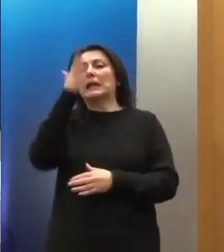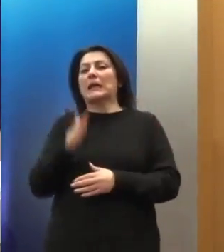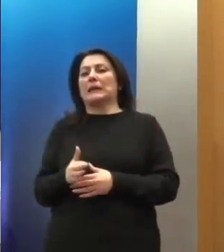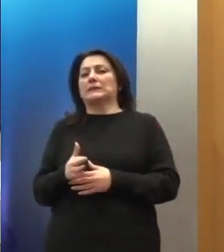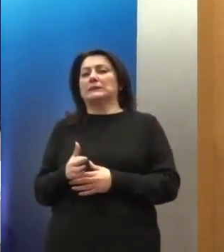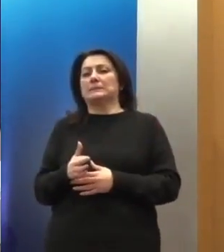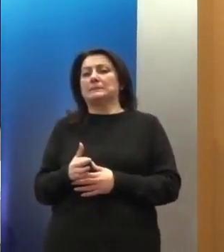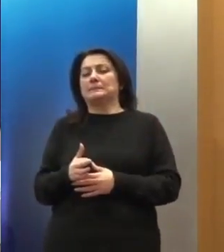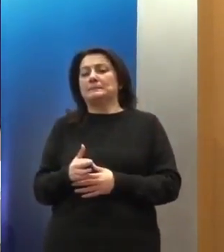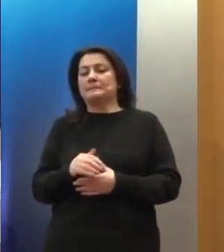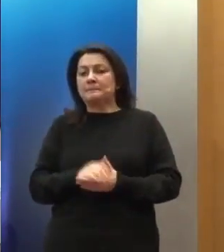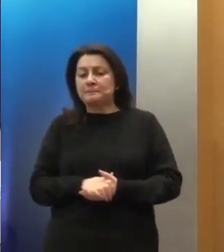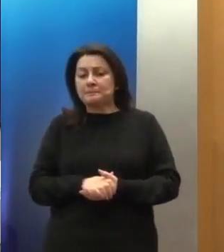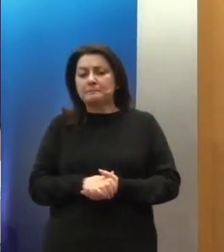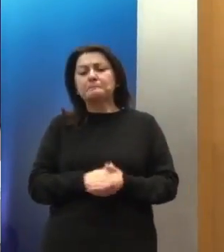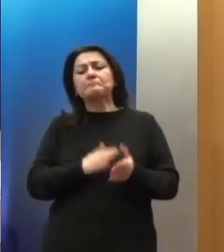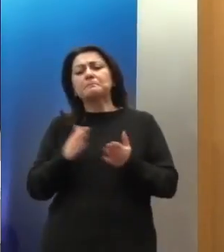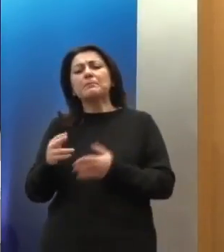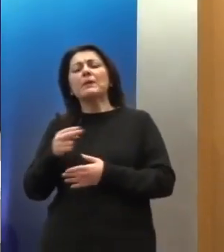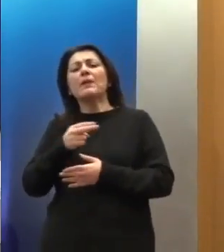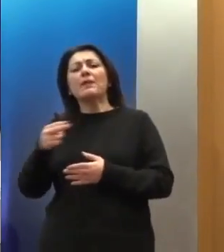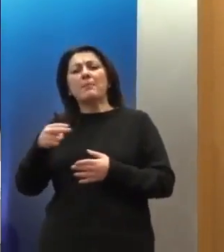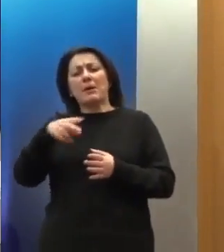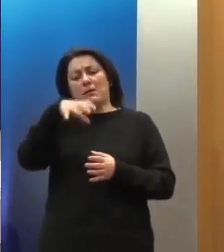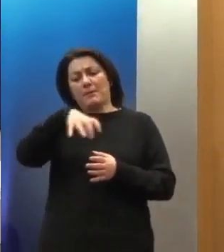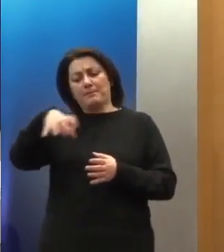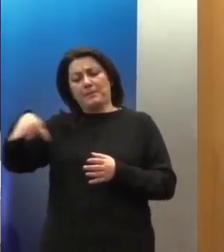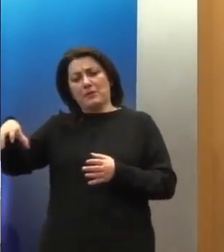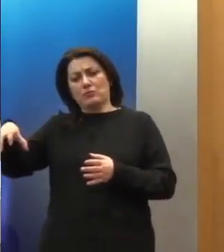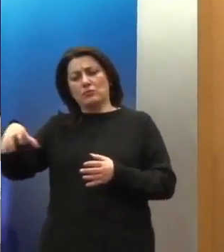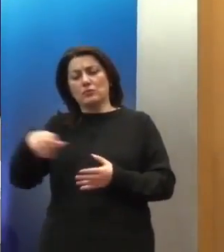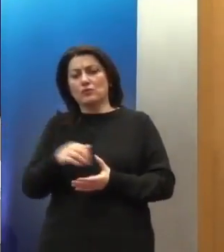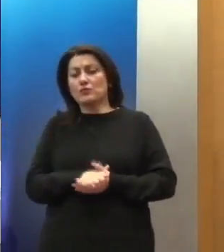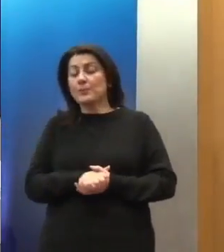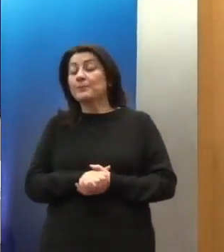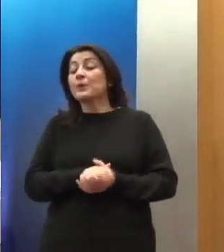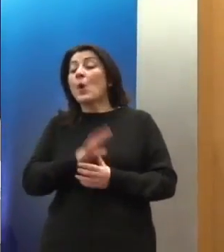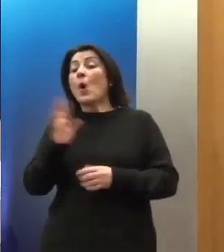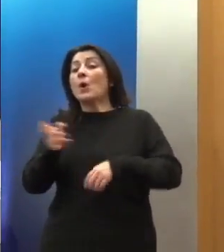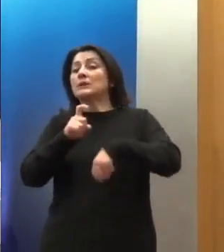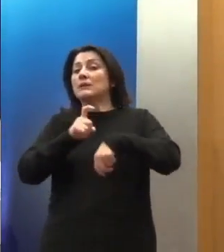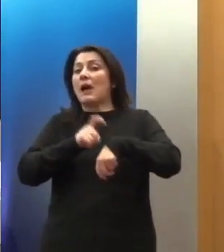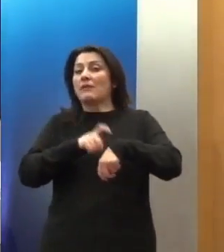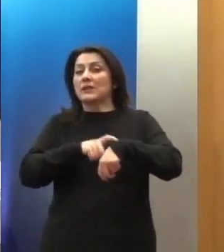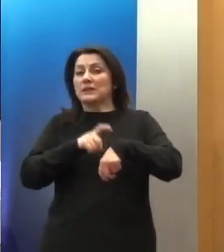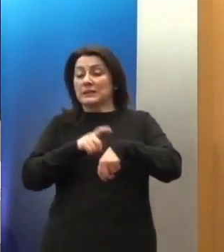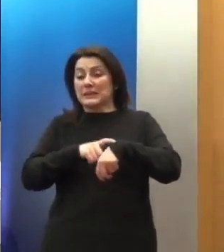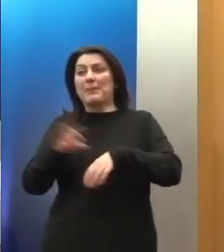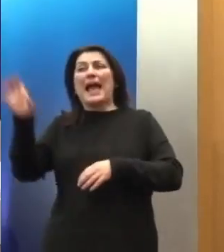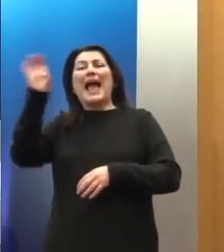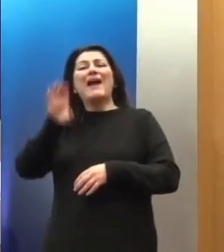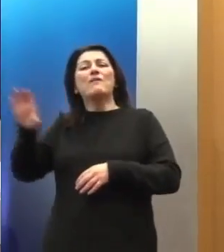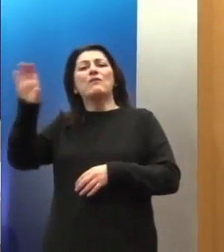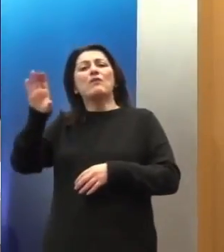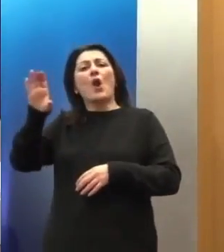Σε θεσμικό επίπεδο, όταν οι ευρωπαϊκοί θεσμοί και όχι